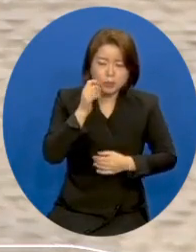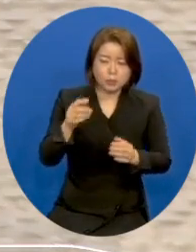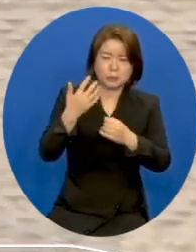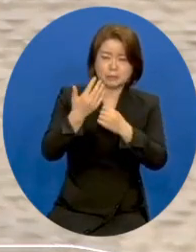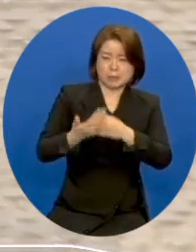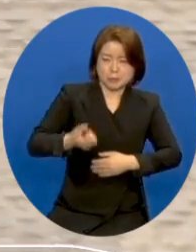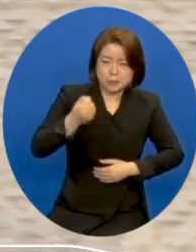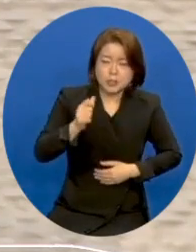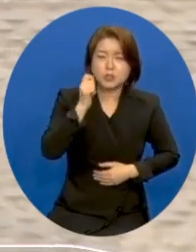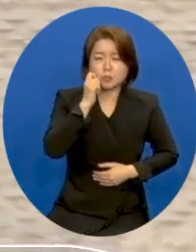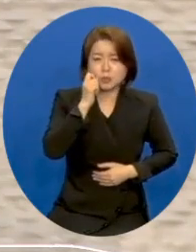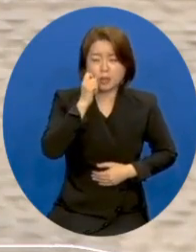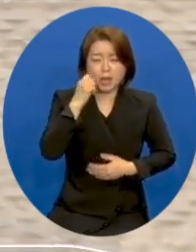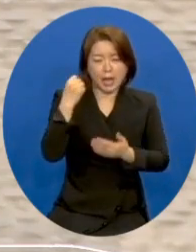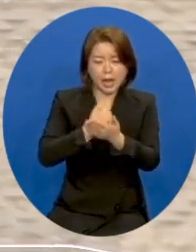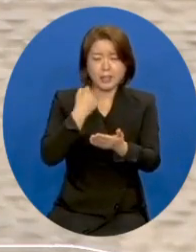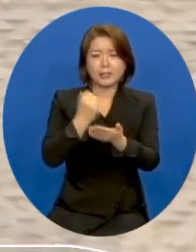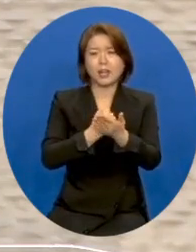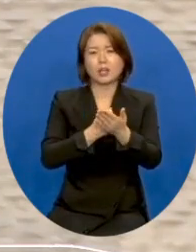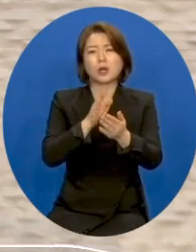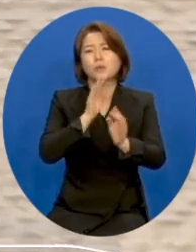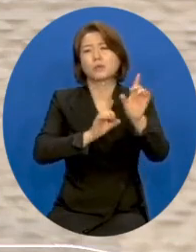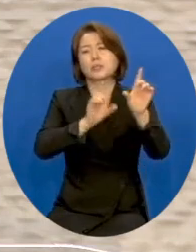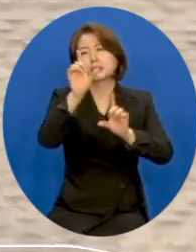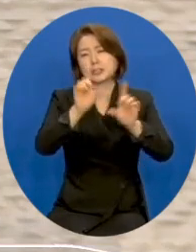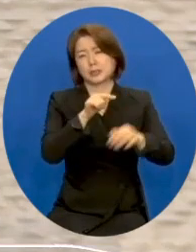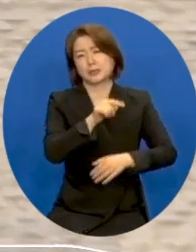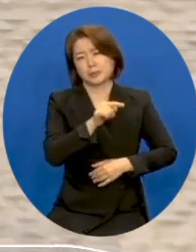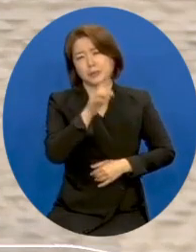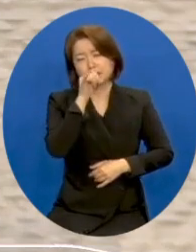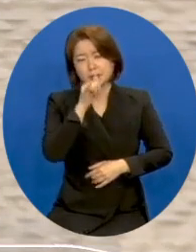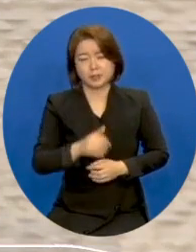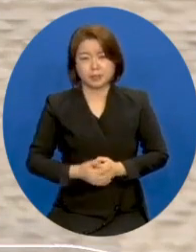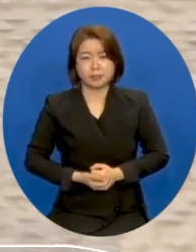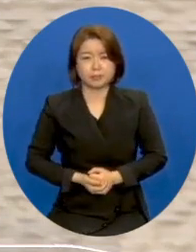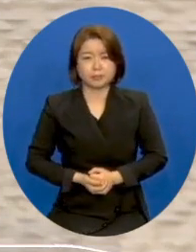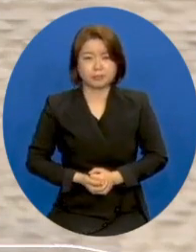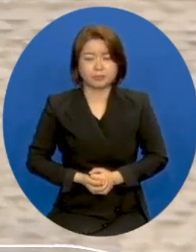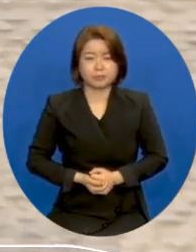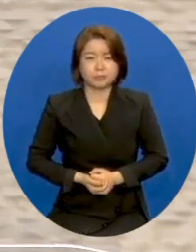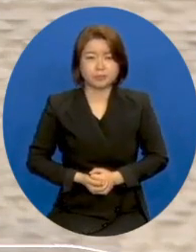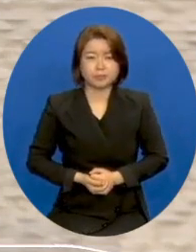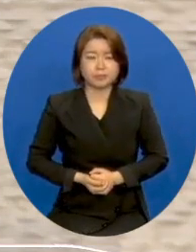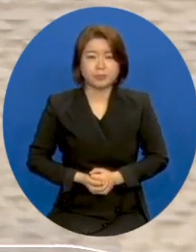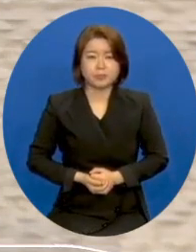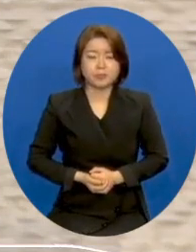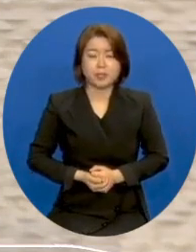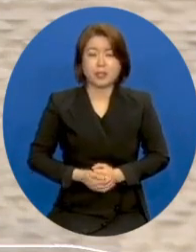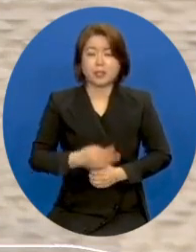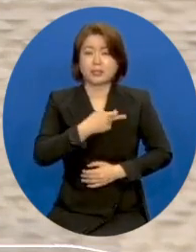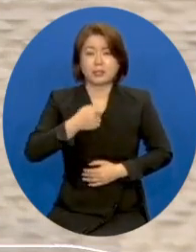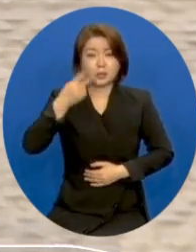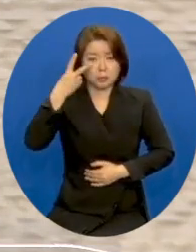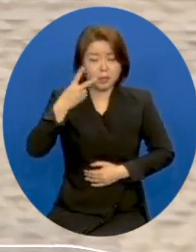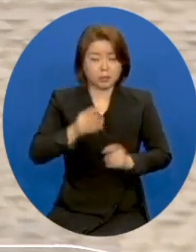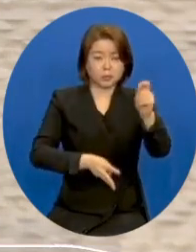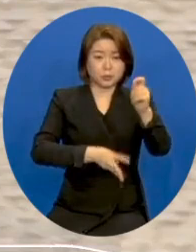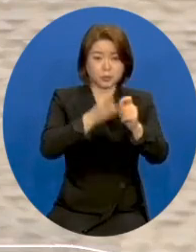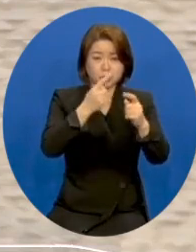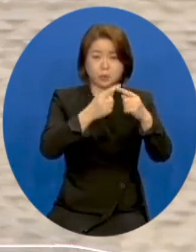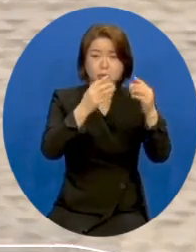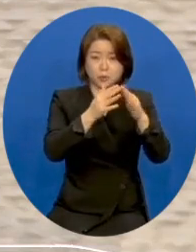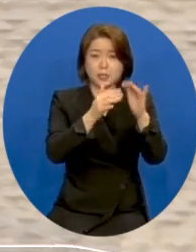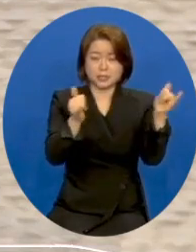너무나 안타까운 현실 속에 있었던 겁니다. 사도 바울은 고린도 교인들에게 자기가